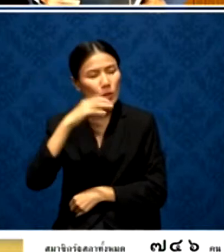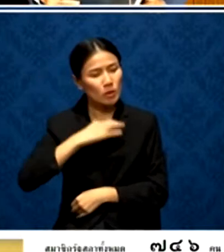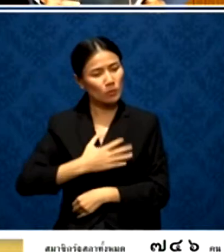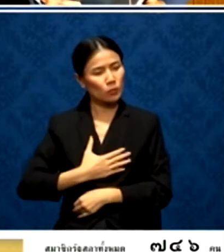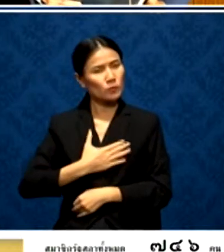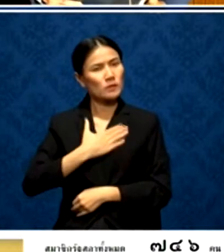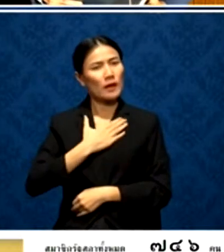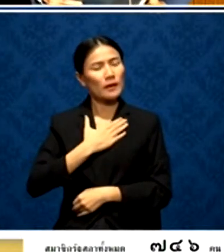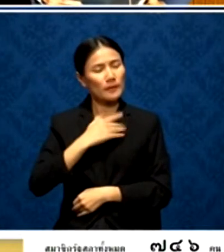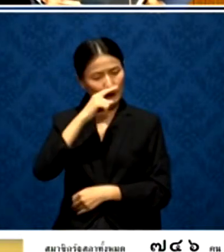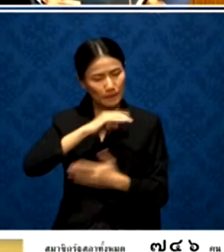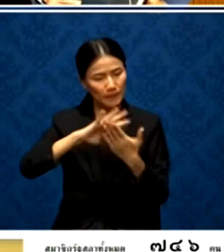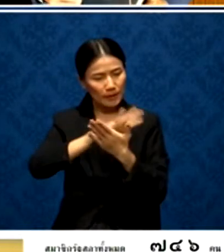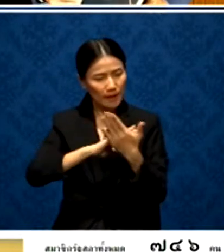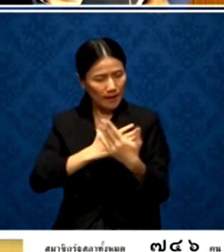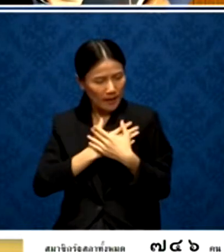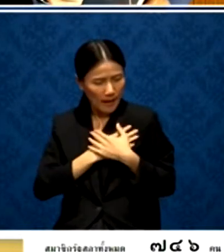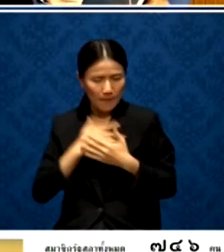าว